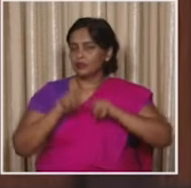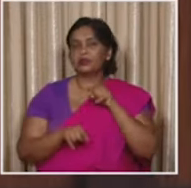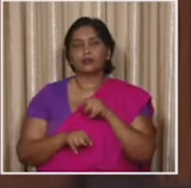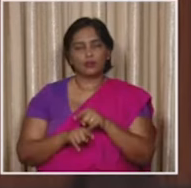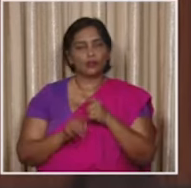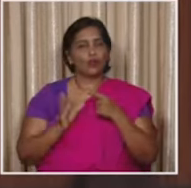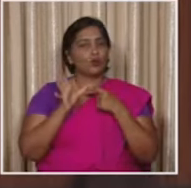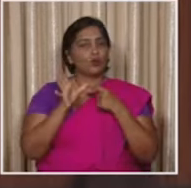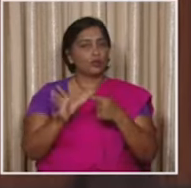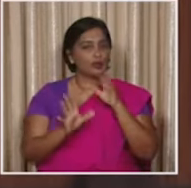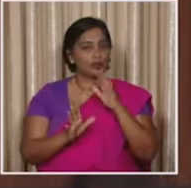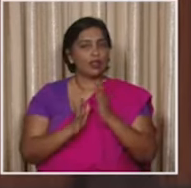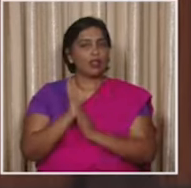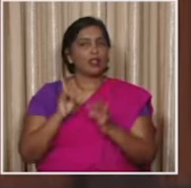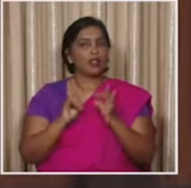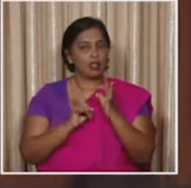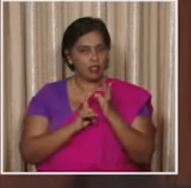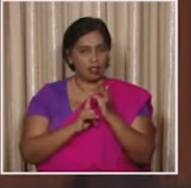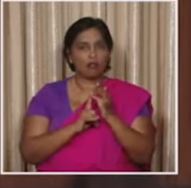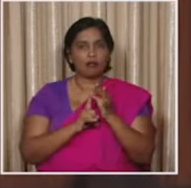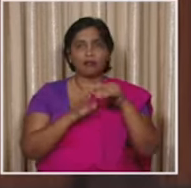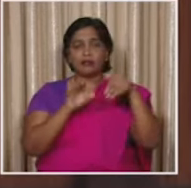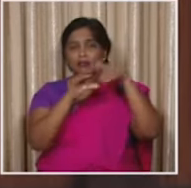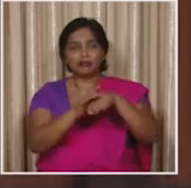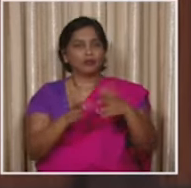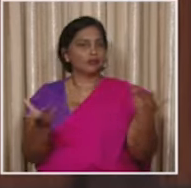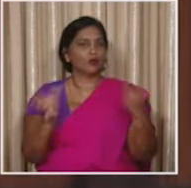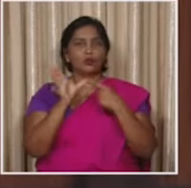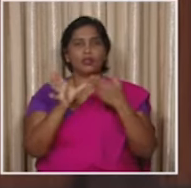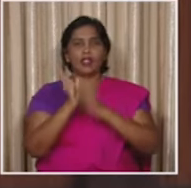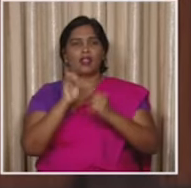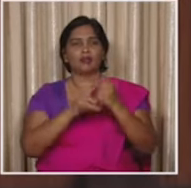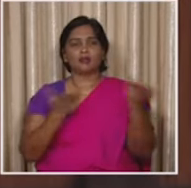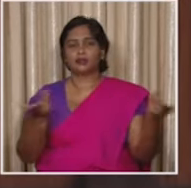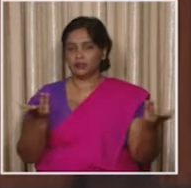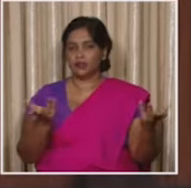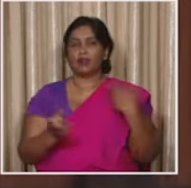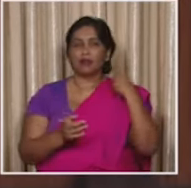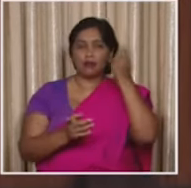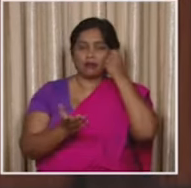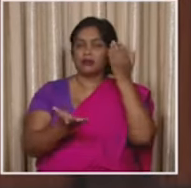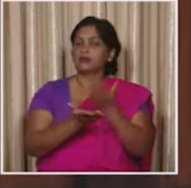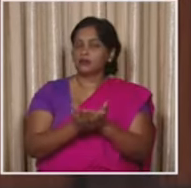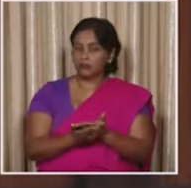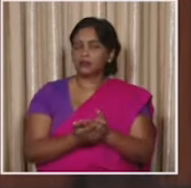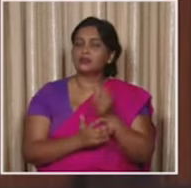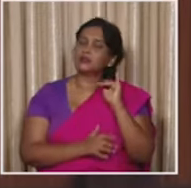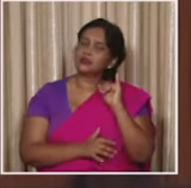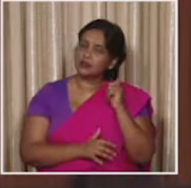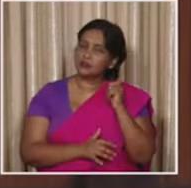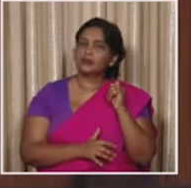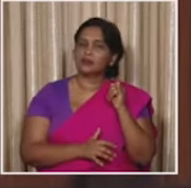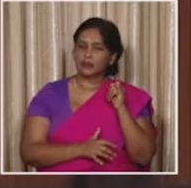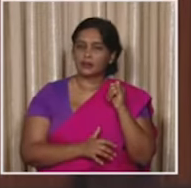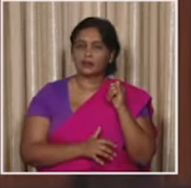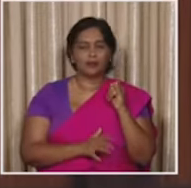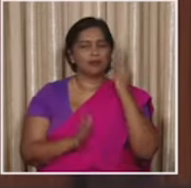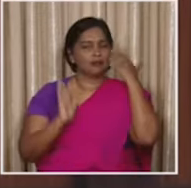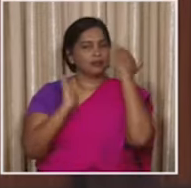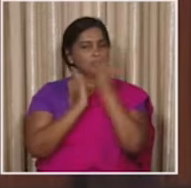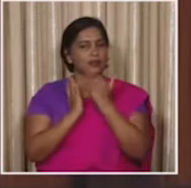Ilay, Irundalam, Nanakindren in the Prayer Nele. சில கருத்துகளை சொன்னால் அதை உள்வாங்கி